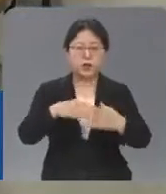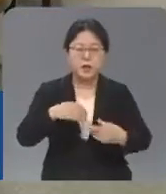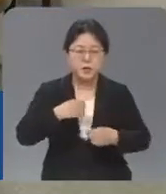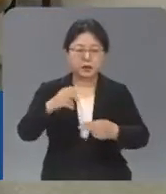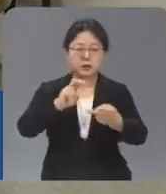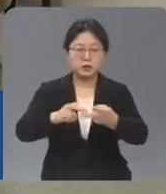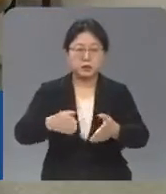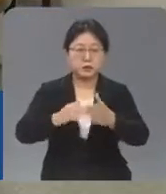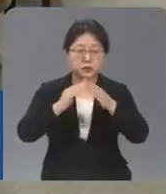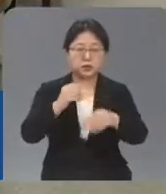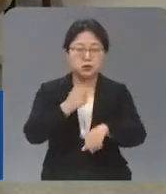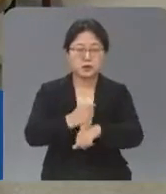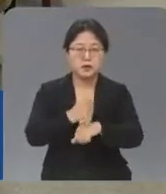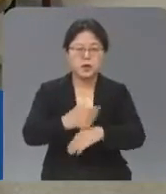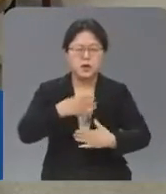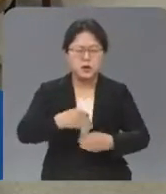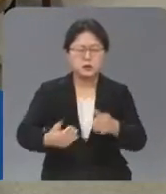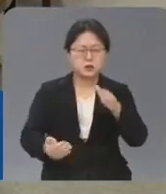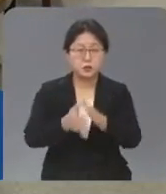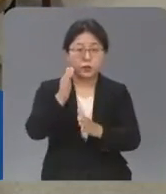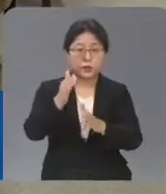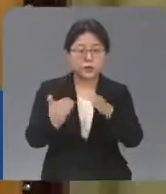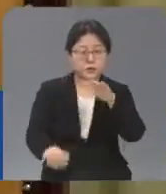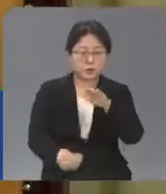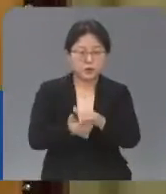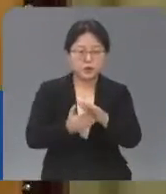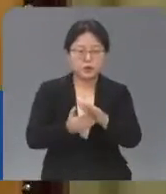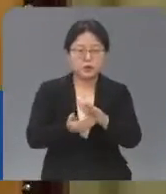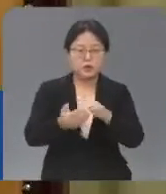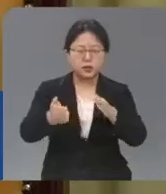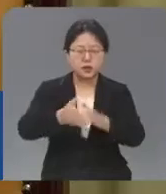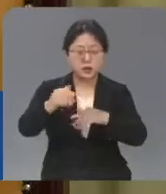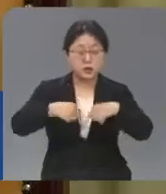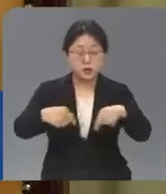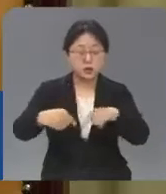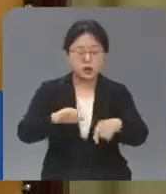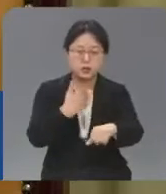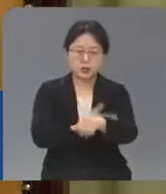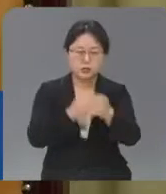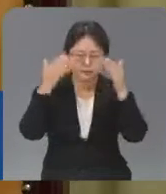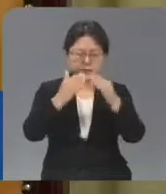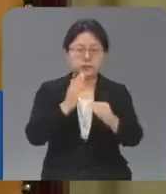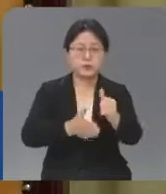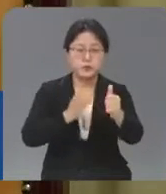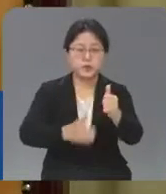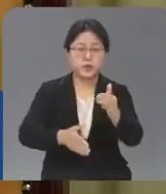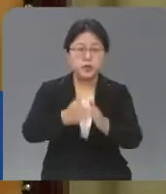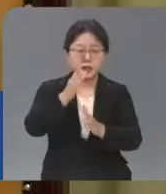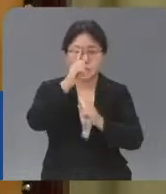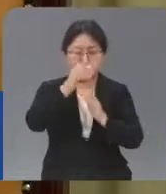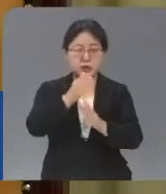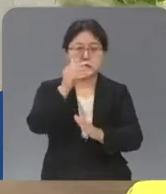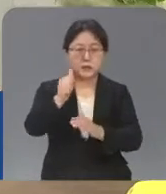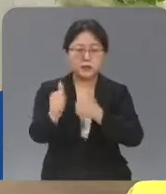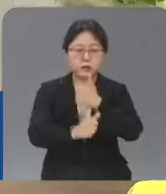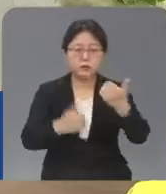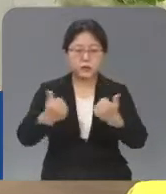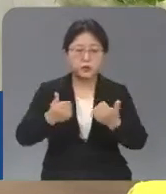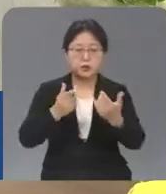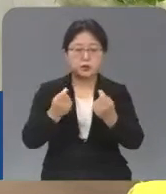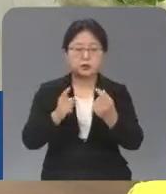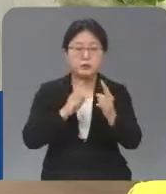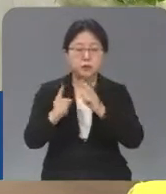구름이 많거나 흐리겠습니다. 날씨 정보 전해드렸습니다. 이용섭 광주시장이 철거 건물